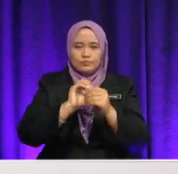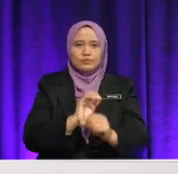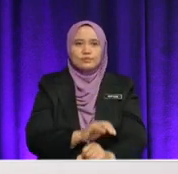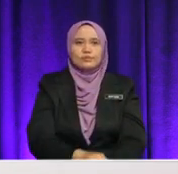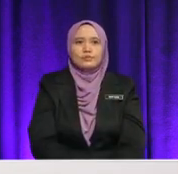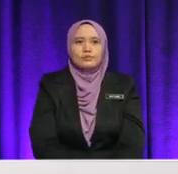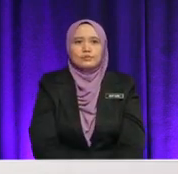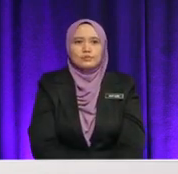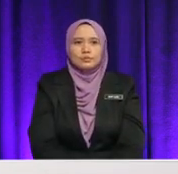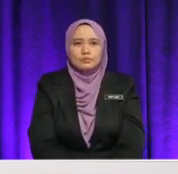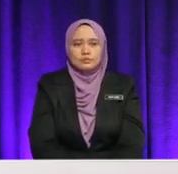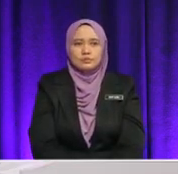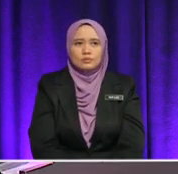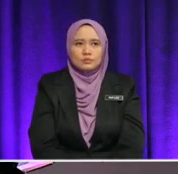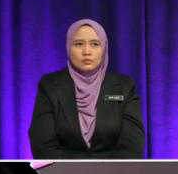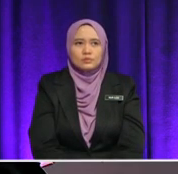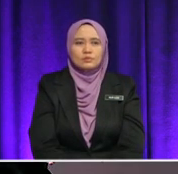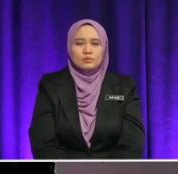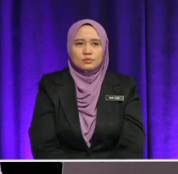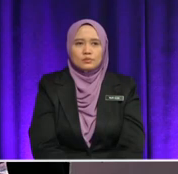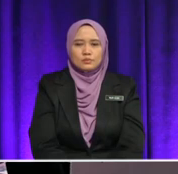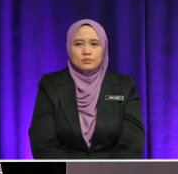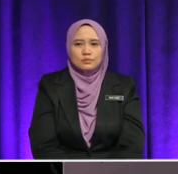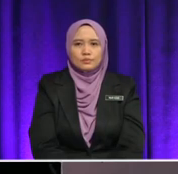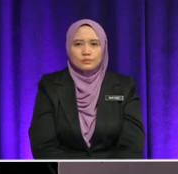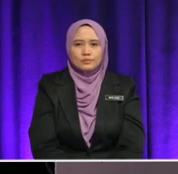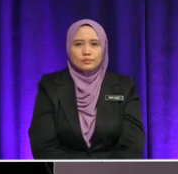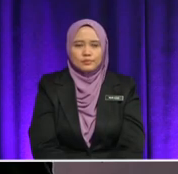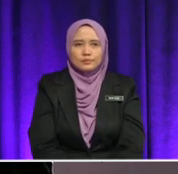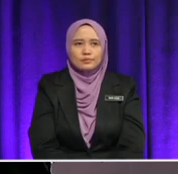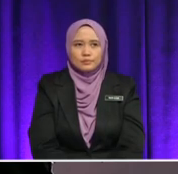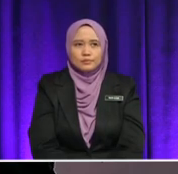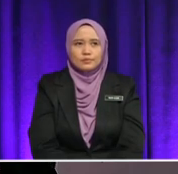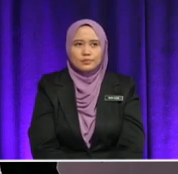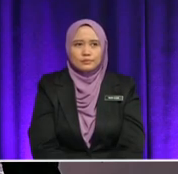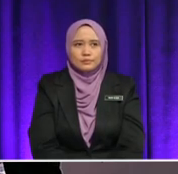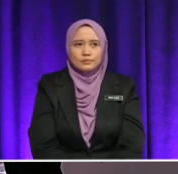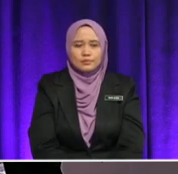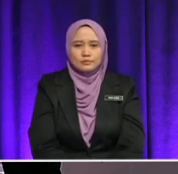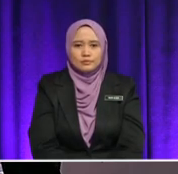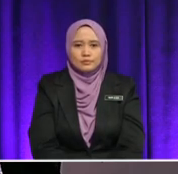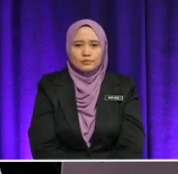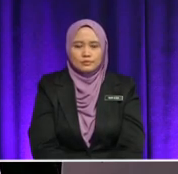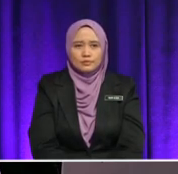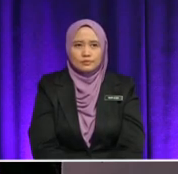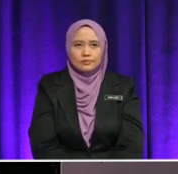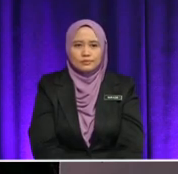mungkin kita boleh lihat dalam contoh cuman ini cadangkan jawaban ada dua jawaban cuma